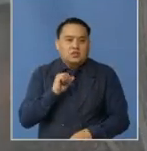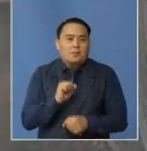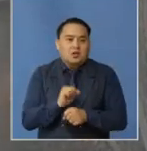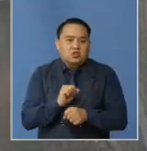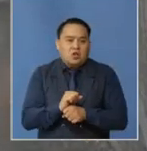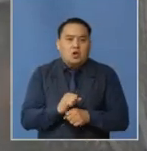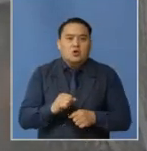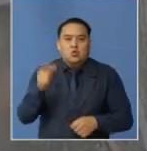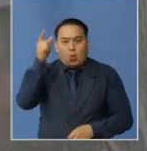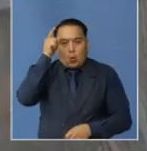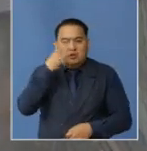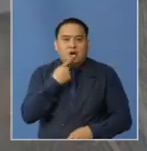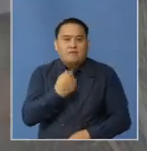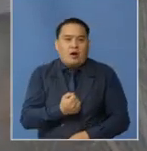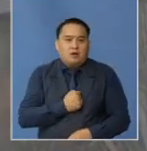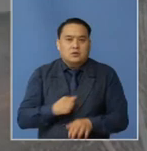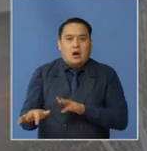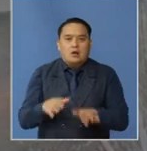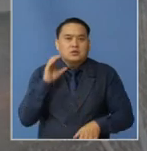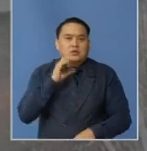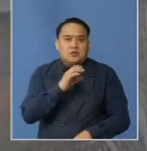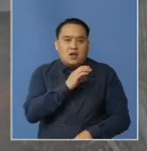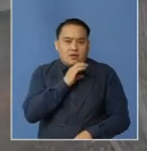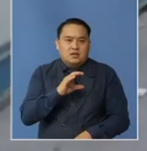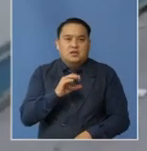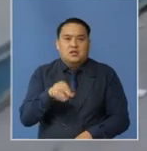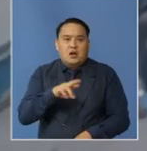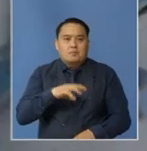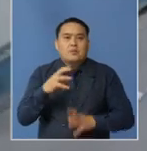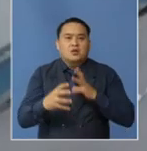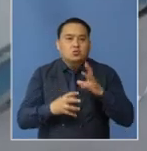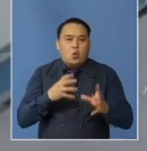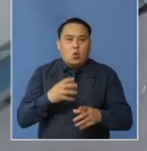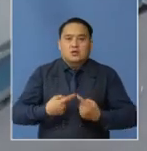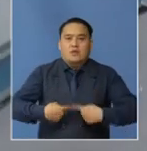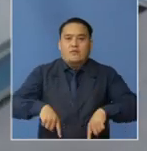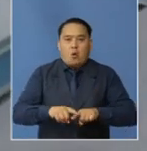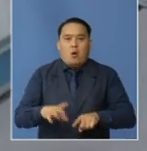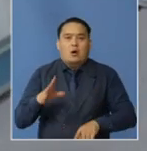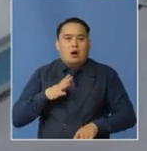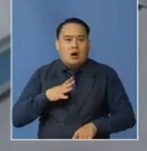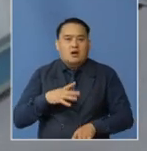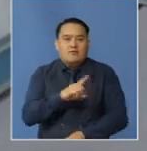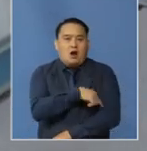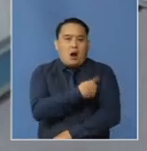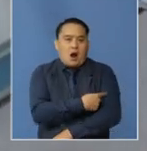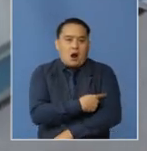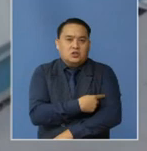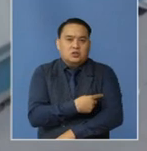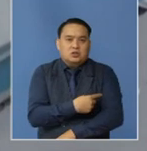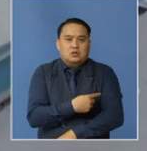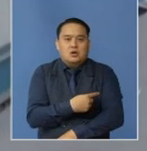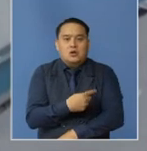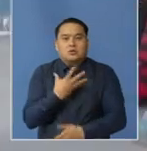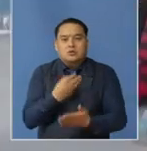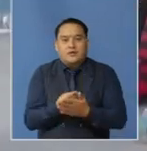пристанища. Из-за турецкой военной операции на северо-востоке Сирии международные гуманитарные организации, такие как «Врачи без границ»,